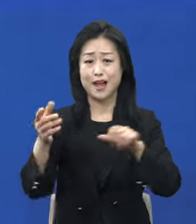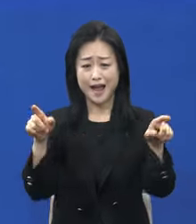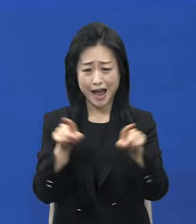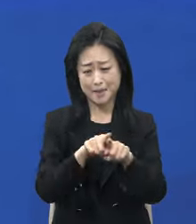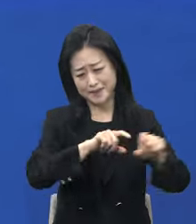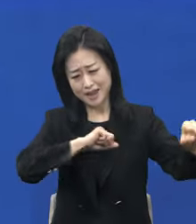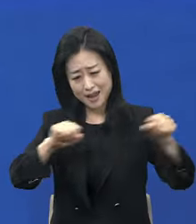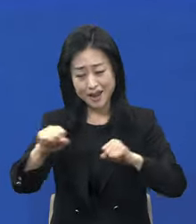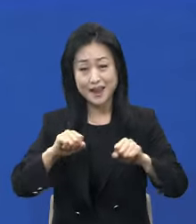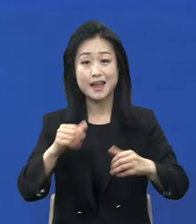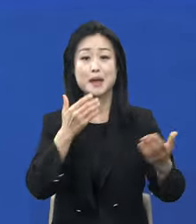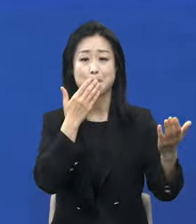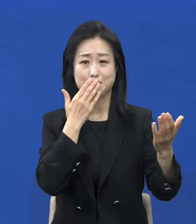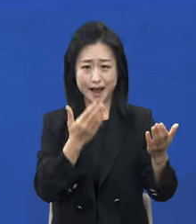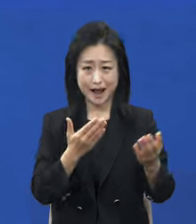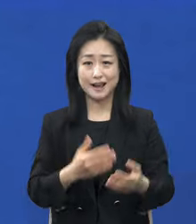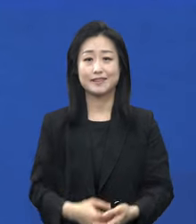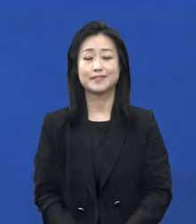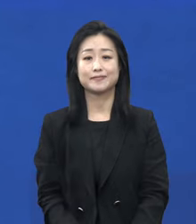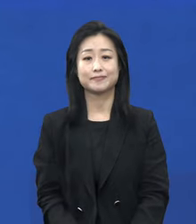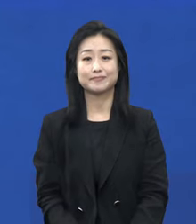함께 뛰겠습니다, 여러분.